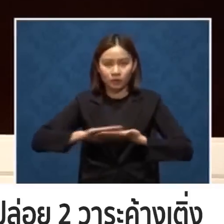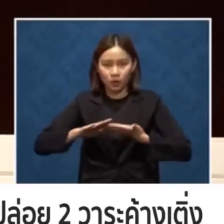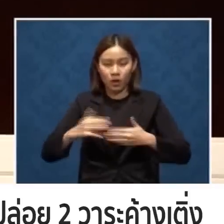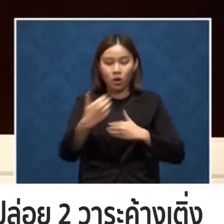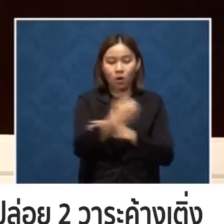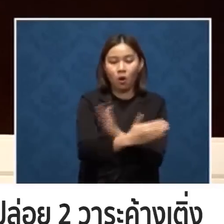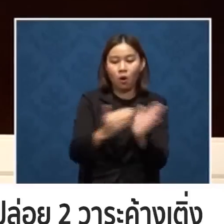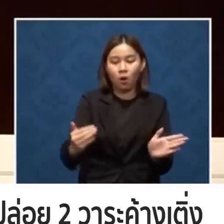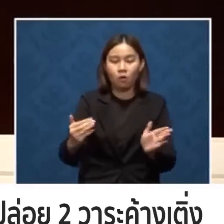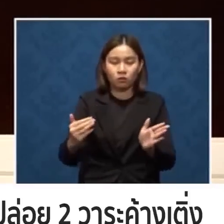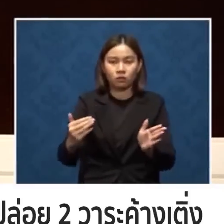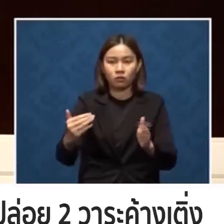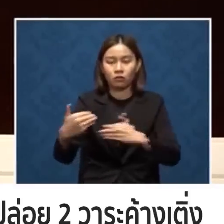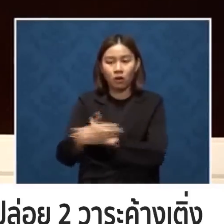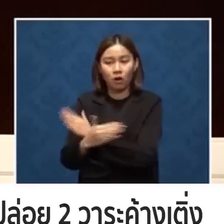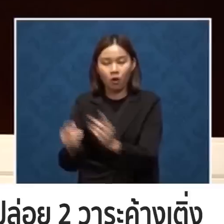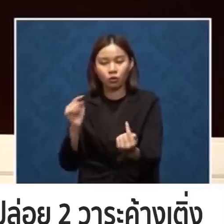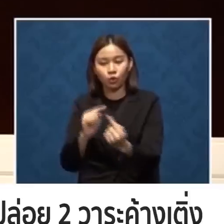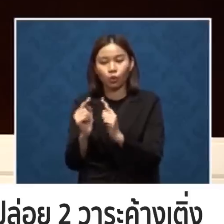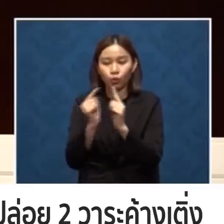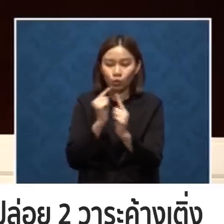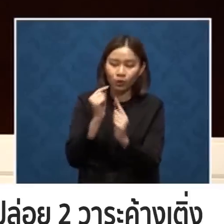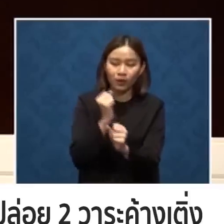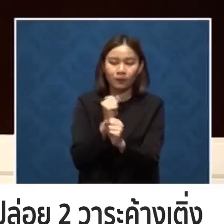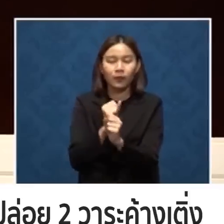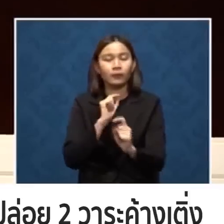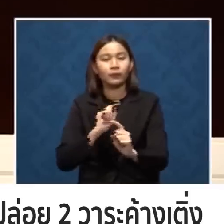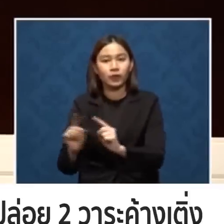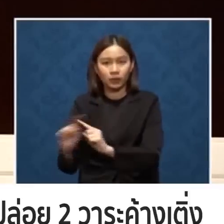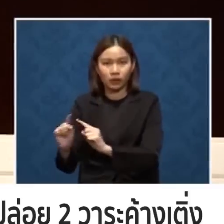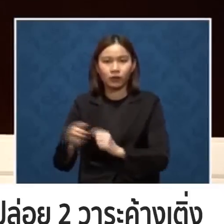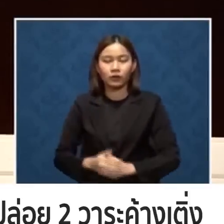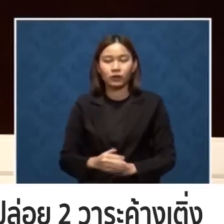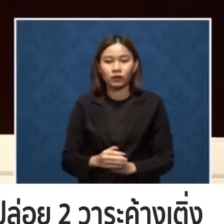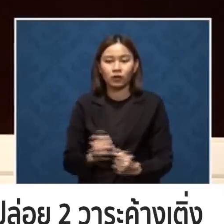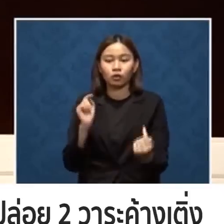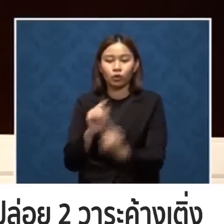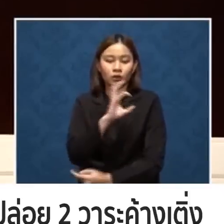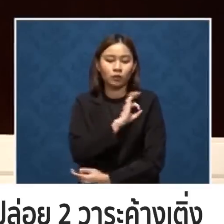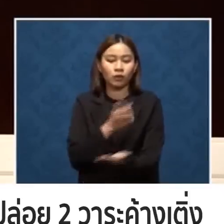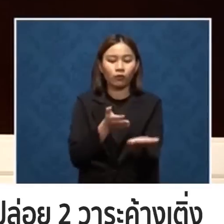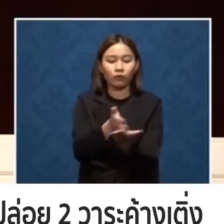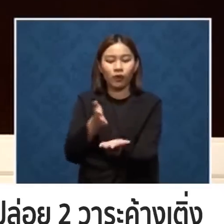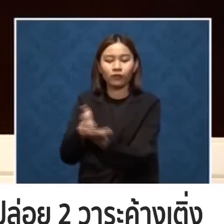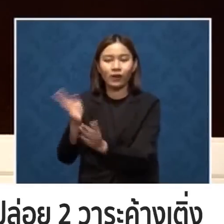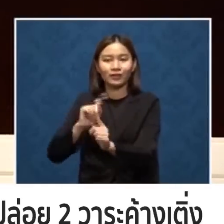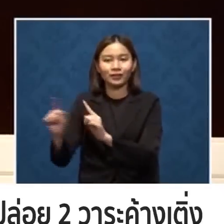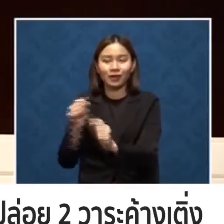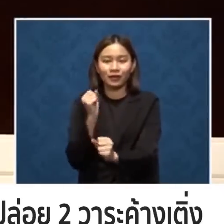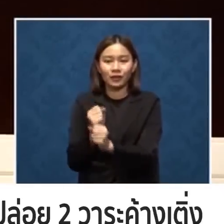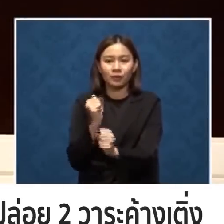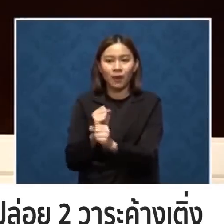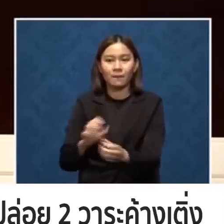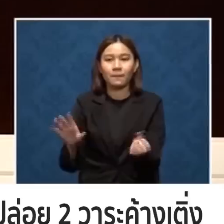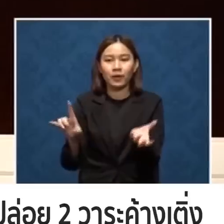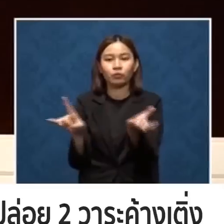ณาก่อนอาจารย์วันนอต้องขอมติที่ประชุมนะฮะต้องขอมติที่ประชุมก่อนแ